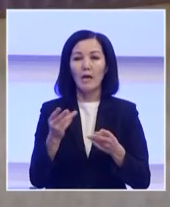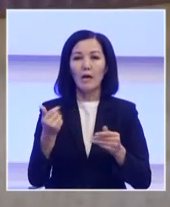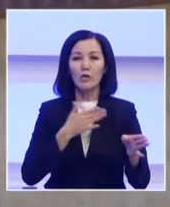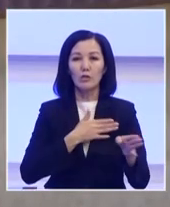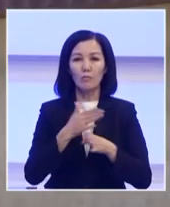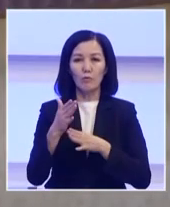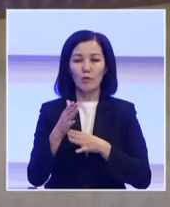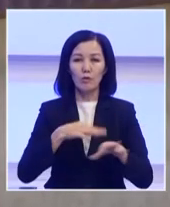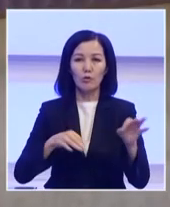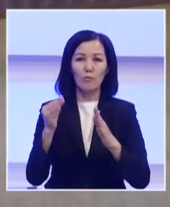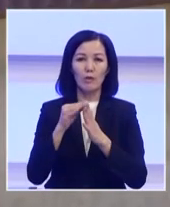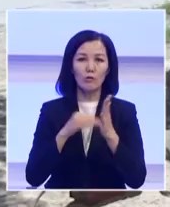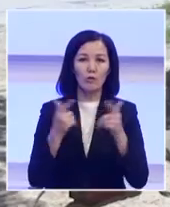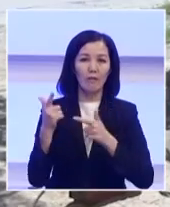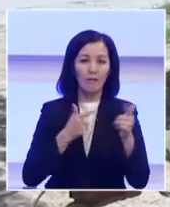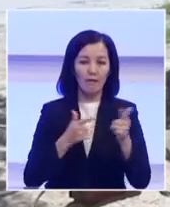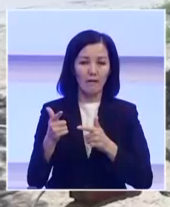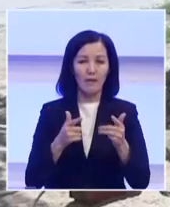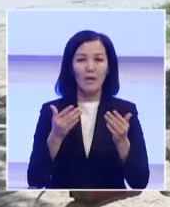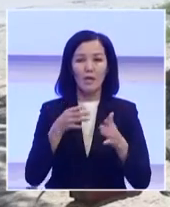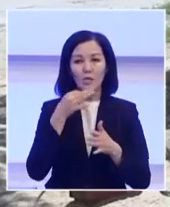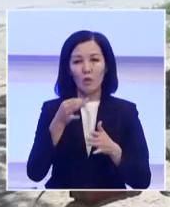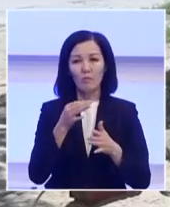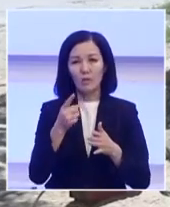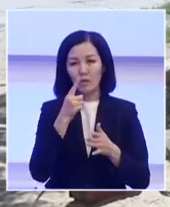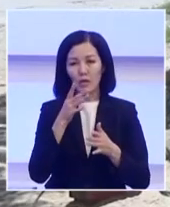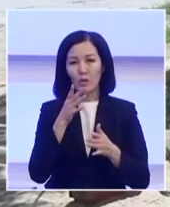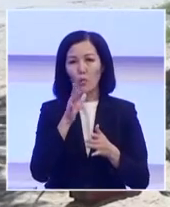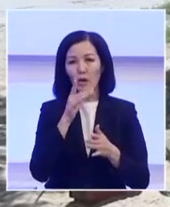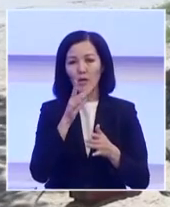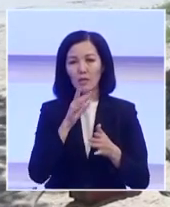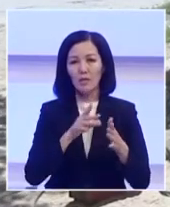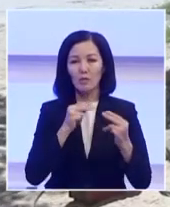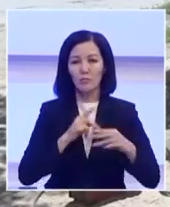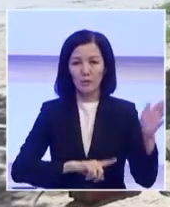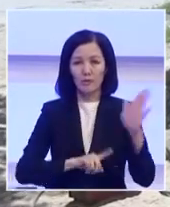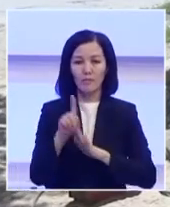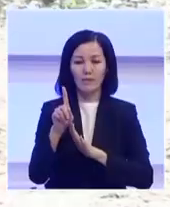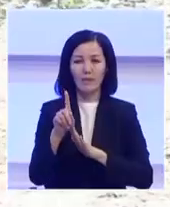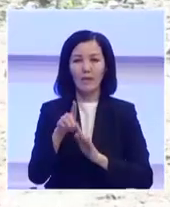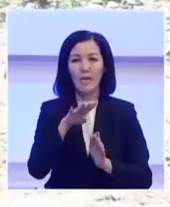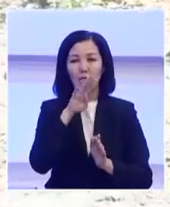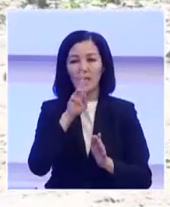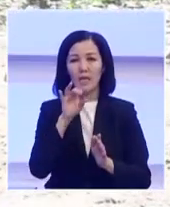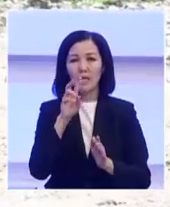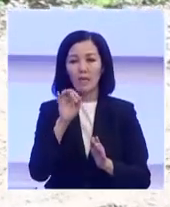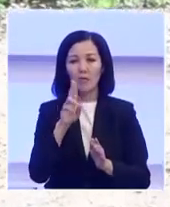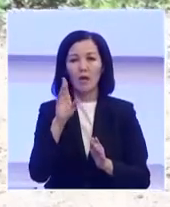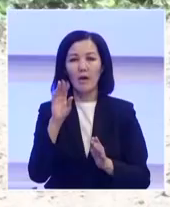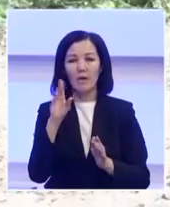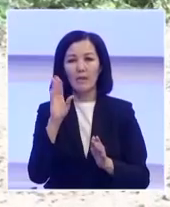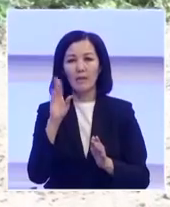бөлінді, жобалық-сметалық құжаттары әзір. Жауаптылар жақын арада жұмысты бастайды. Ал текелі Кербұлақ Қараталда